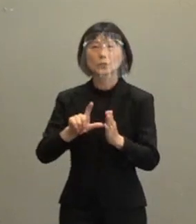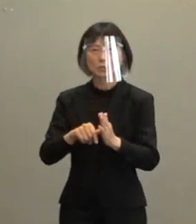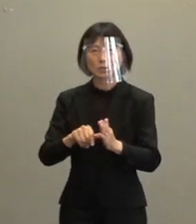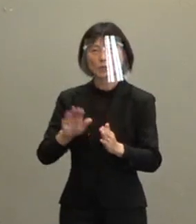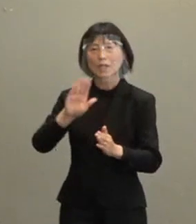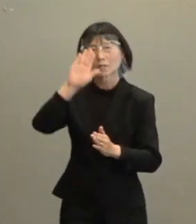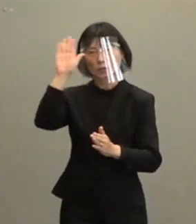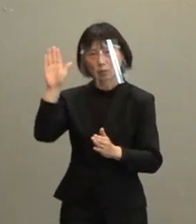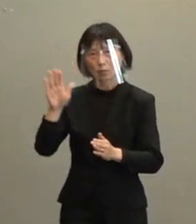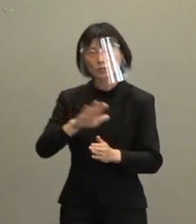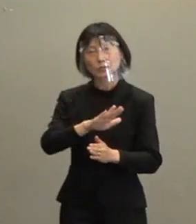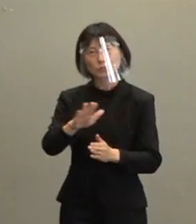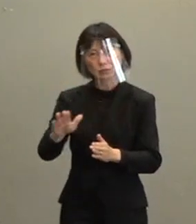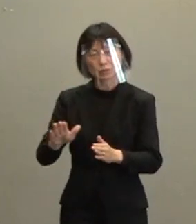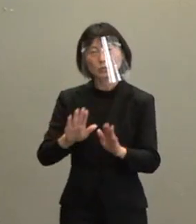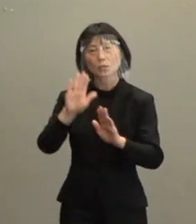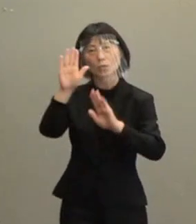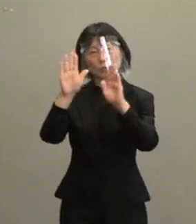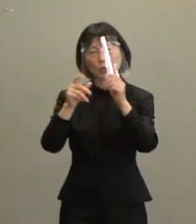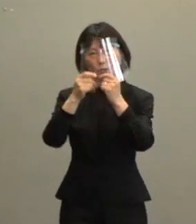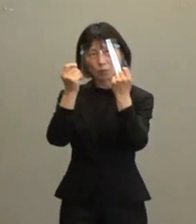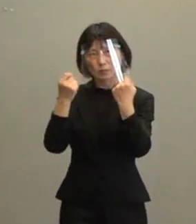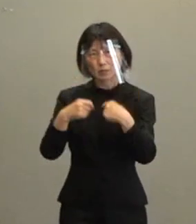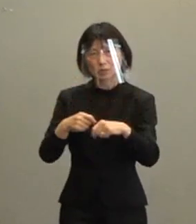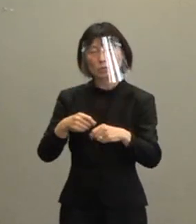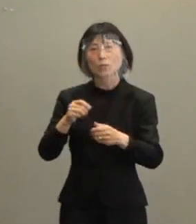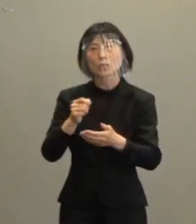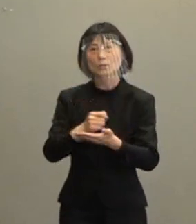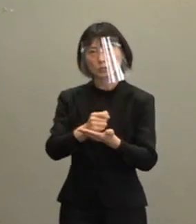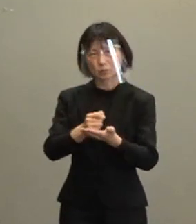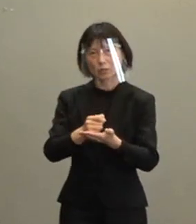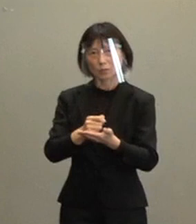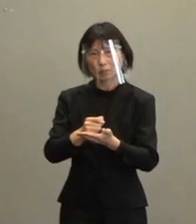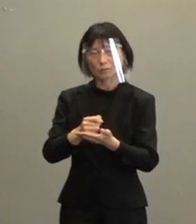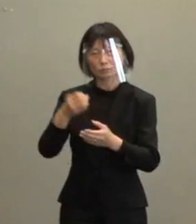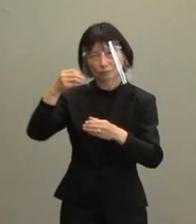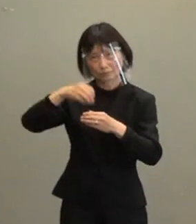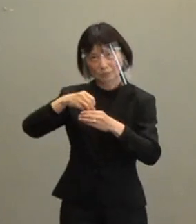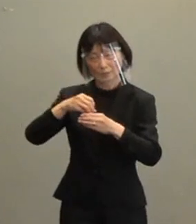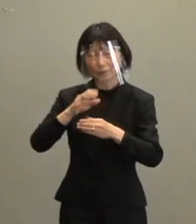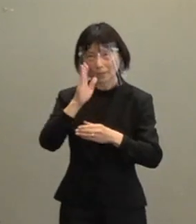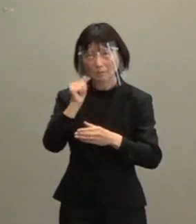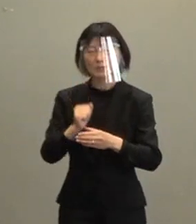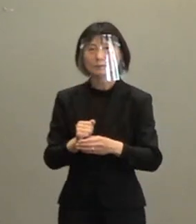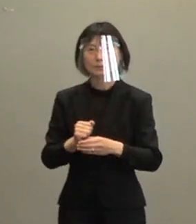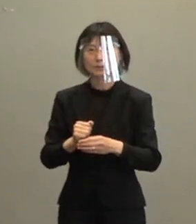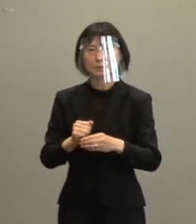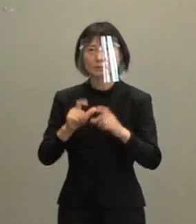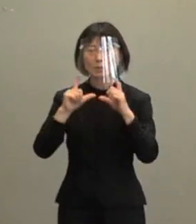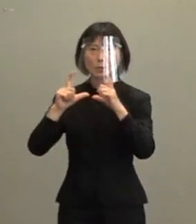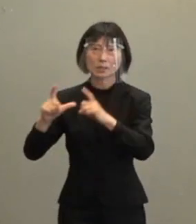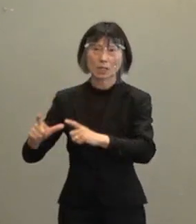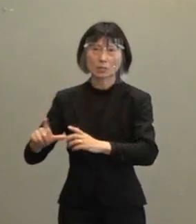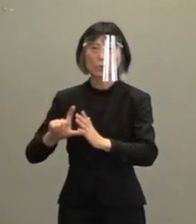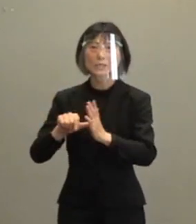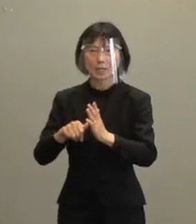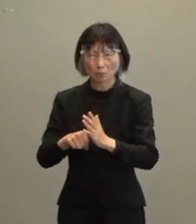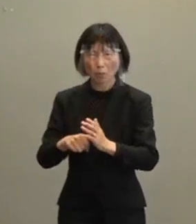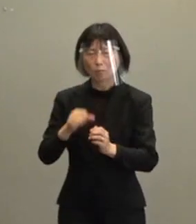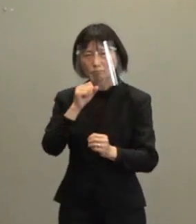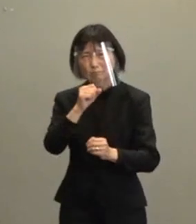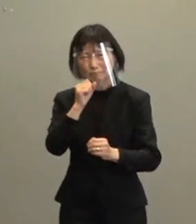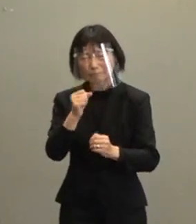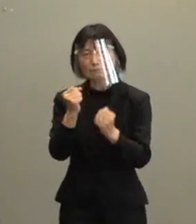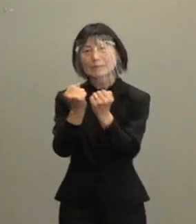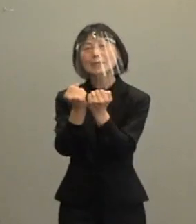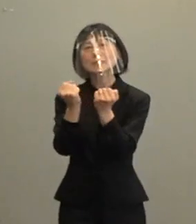候、周囲の人の状況や個人の事情を踏まえて行っていただくようお願いをいたします。またマスクをしていない時であったとしても席エ